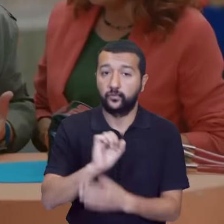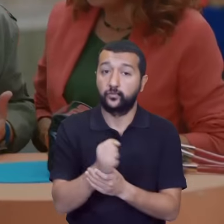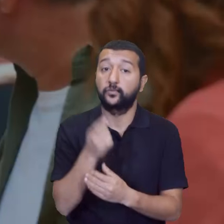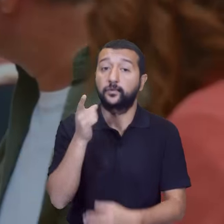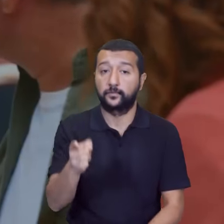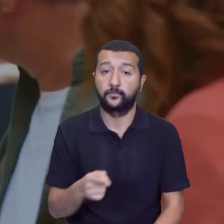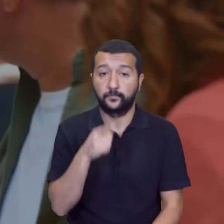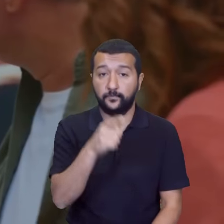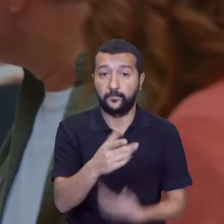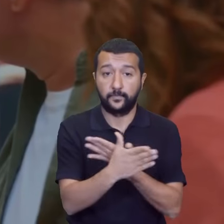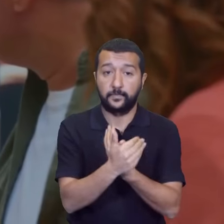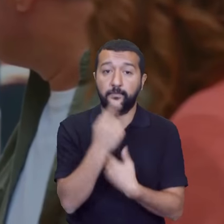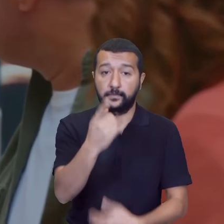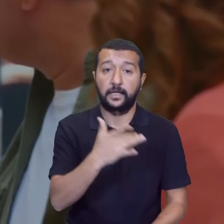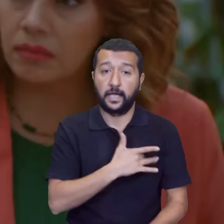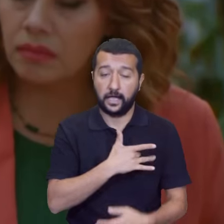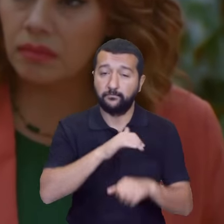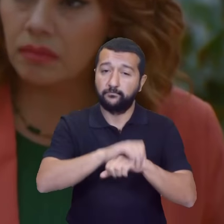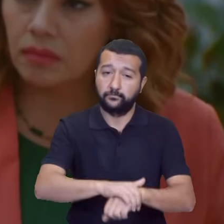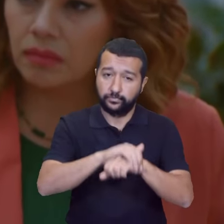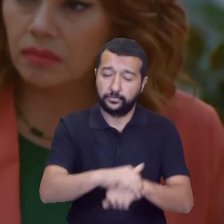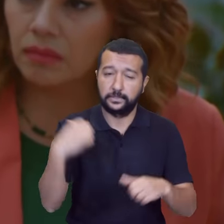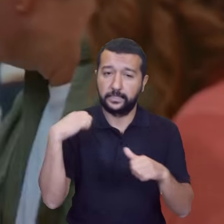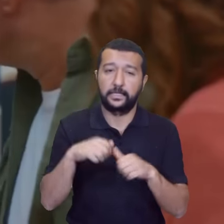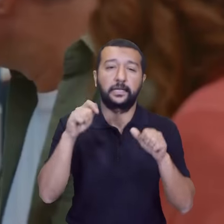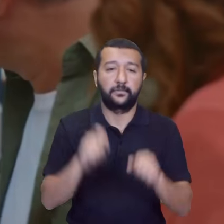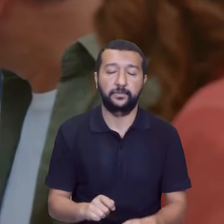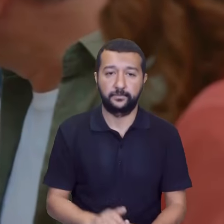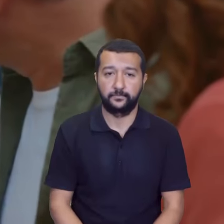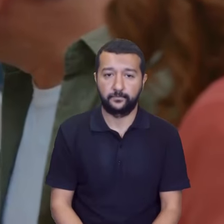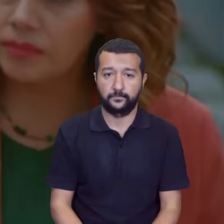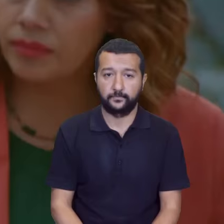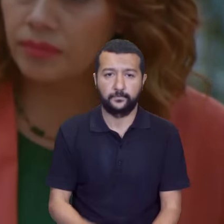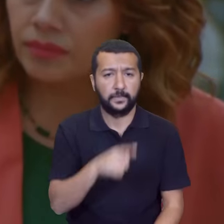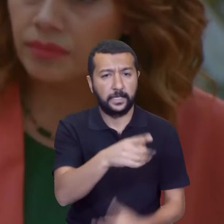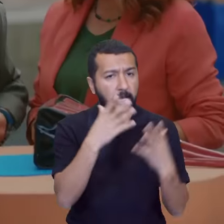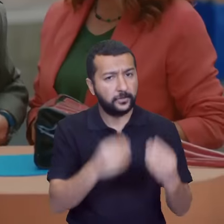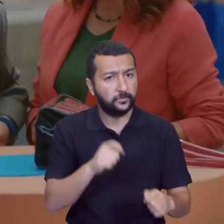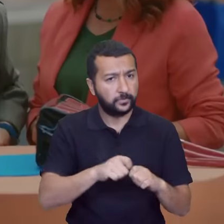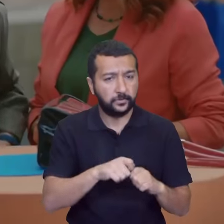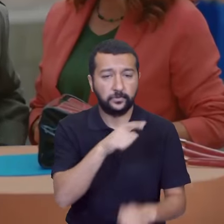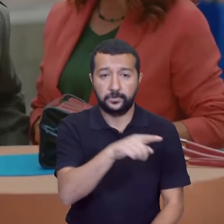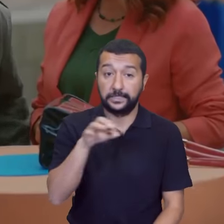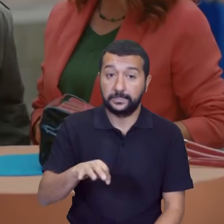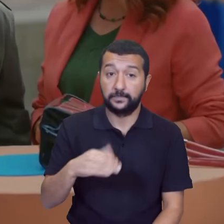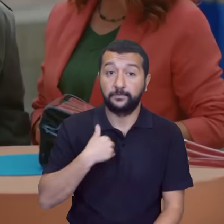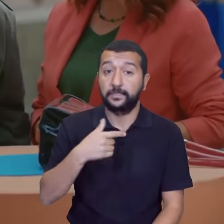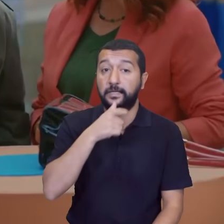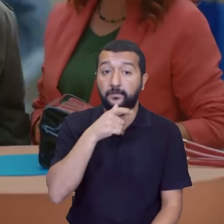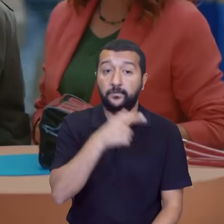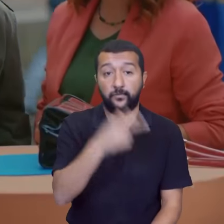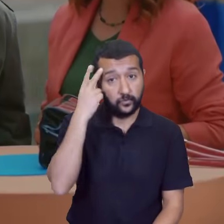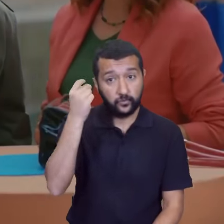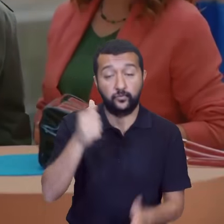usta, o kelebeğe bir kalp masajıyla geri getirebilirim. Geri çekti. Nasıl olacakmış o? Şimdi bizim kahvenin